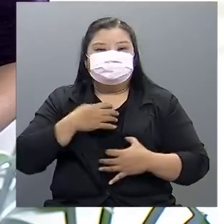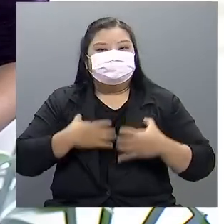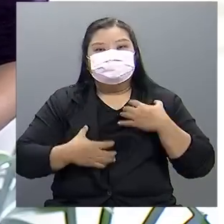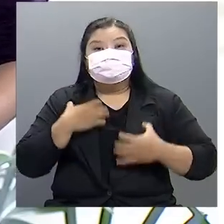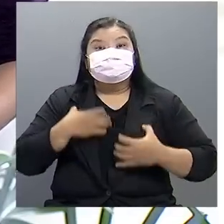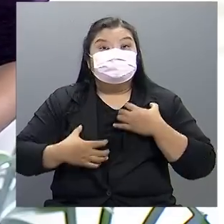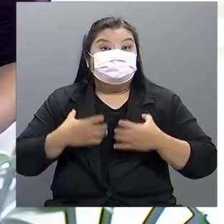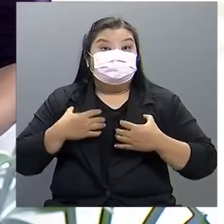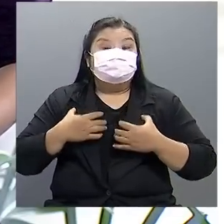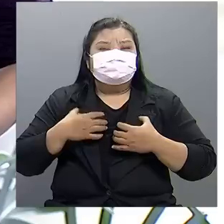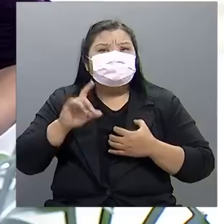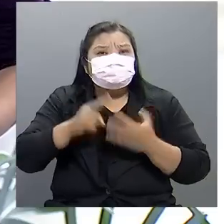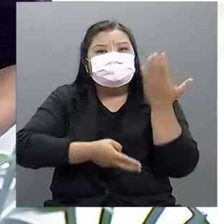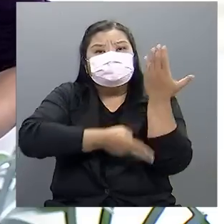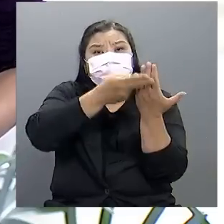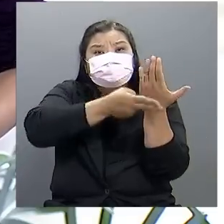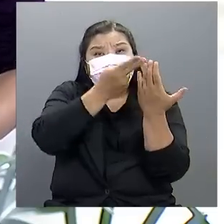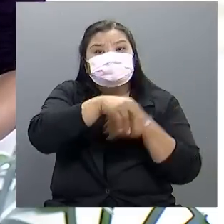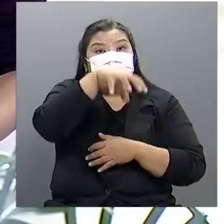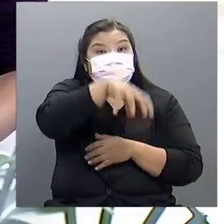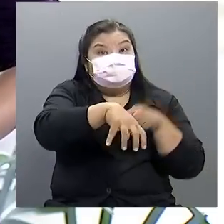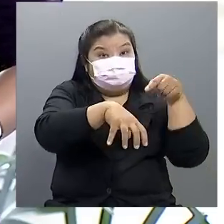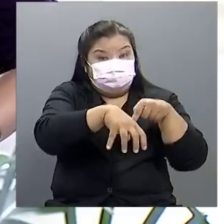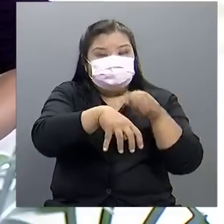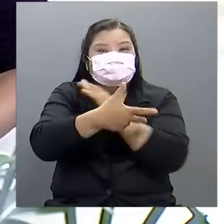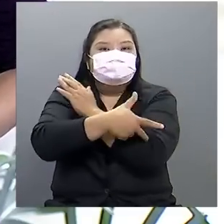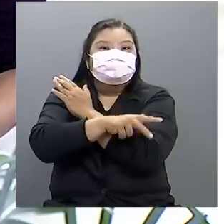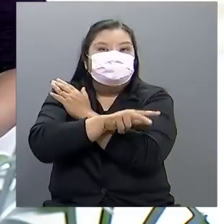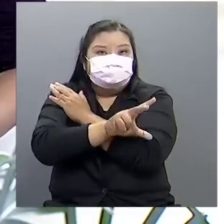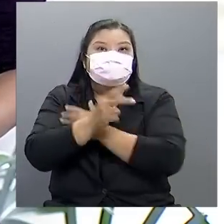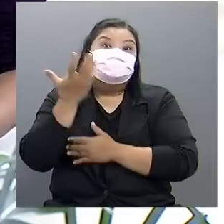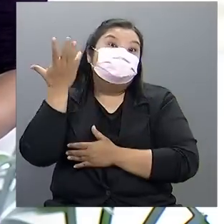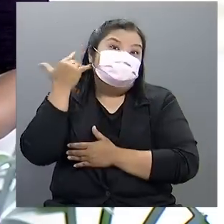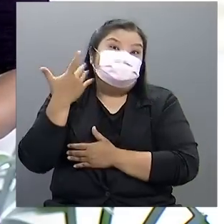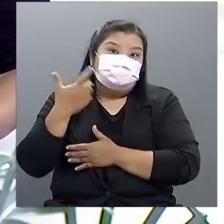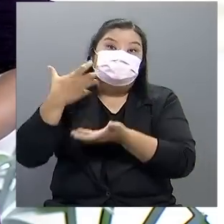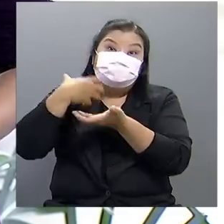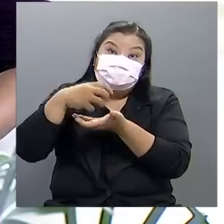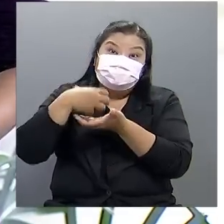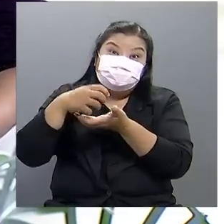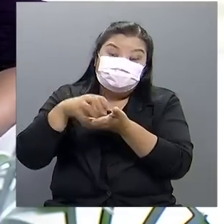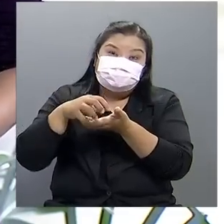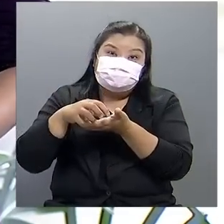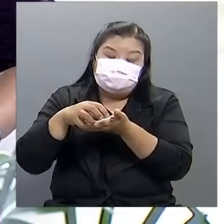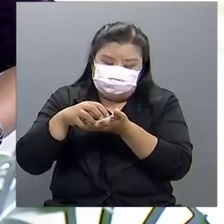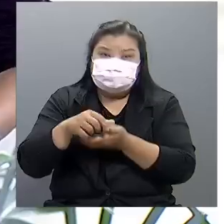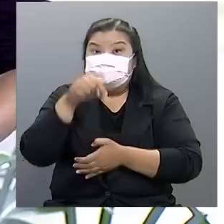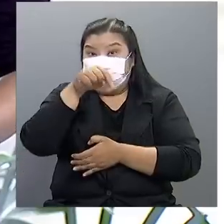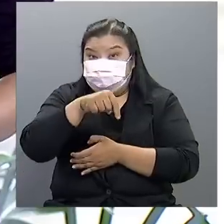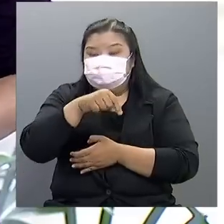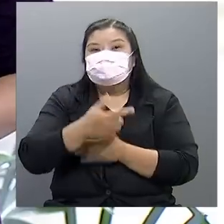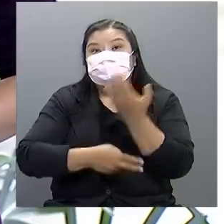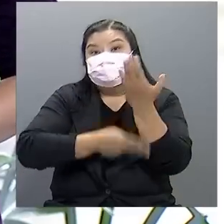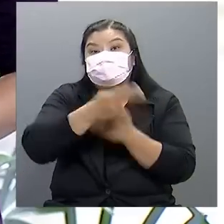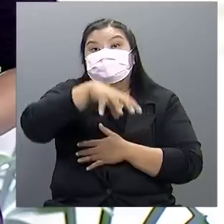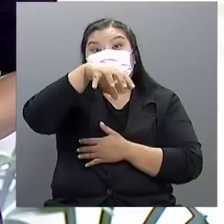โแมที่จัหวดภูเก็ดทเราเคยนำเสน่ายไปเมื่วานก่อนว่าตอนนี้เนี่ยเขาปิดกิจการกัเป็ 10-20